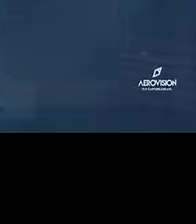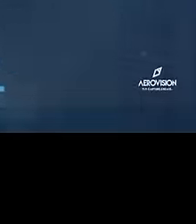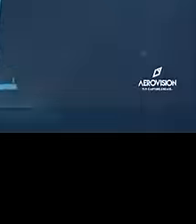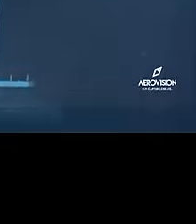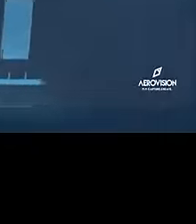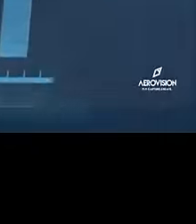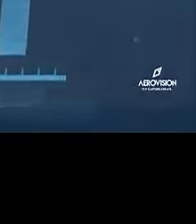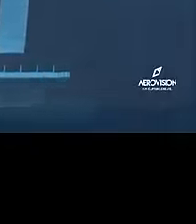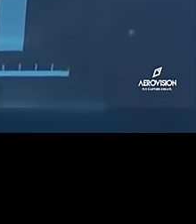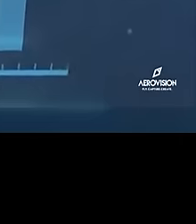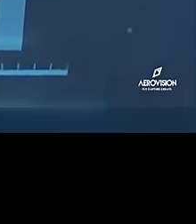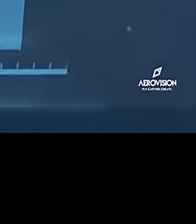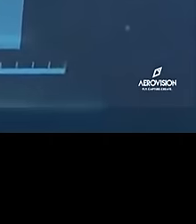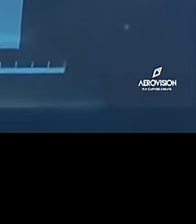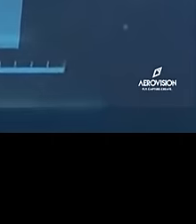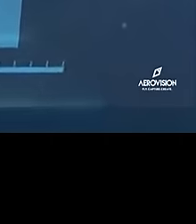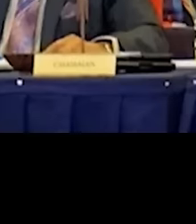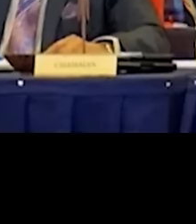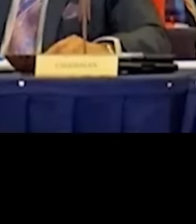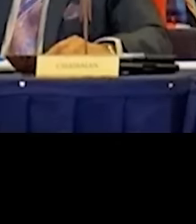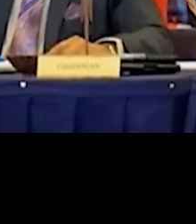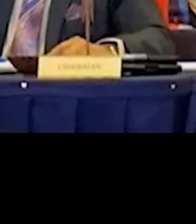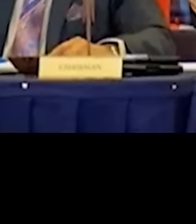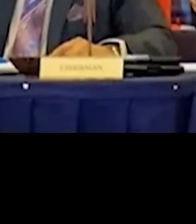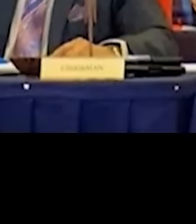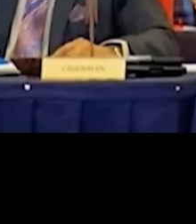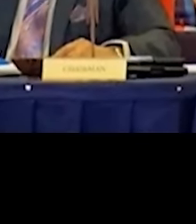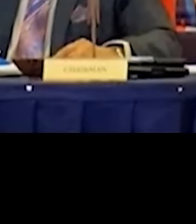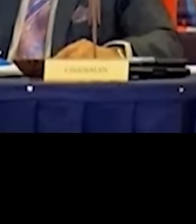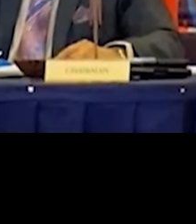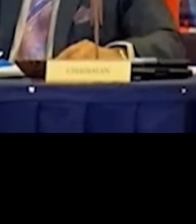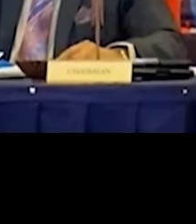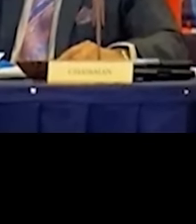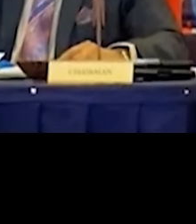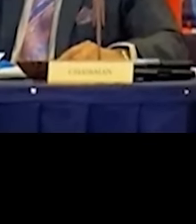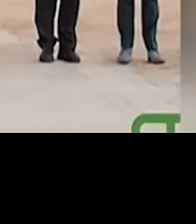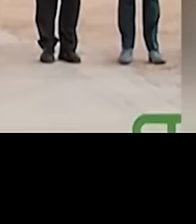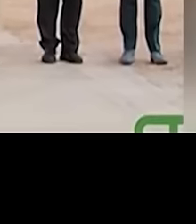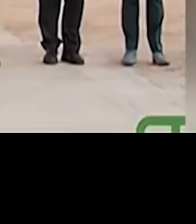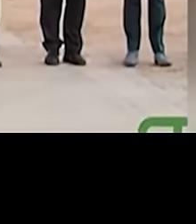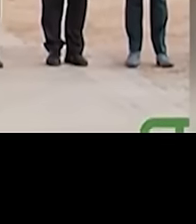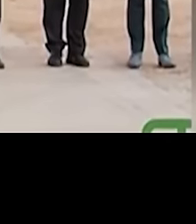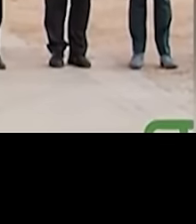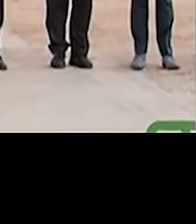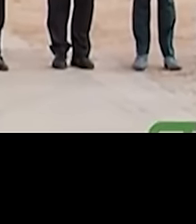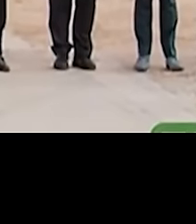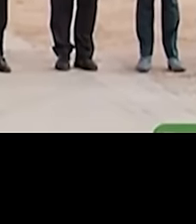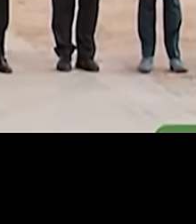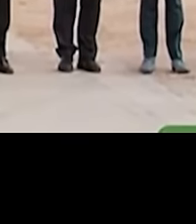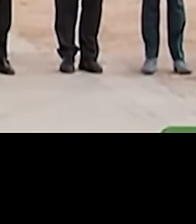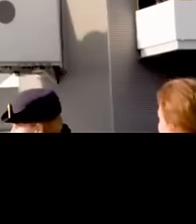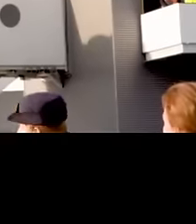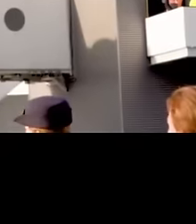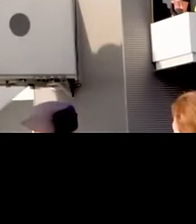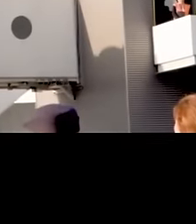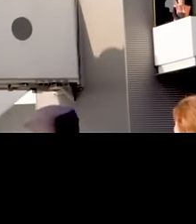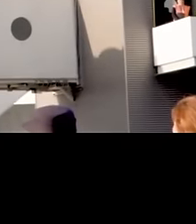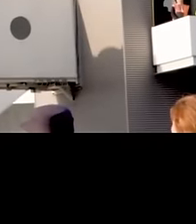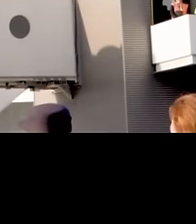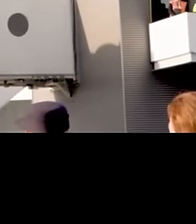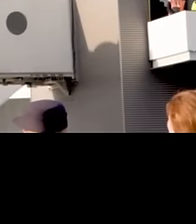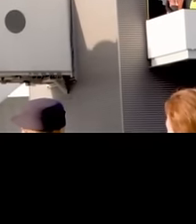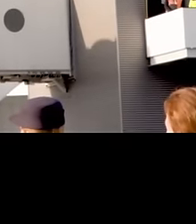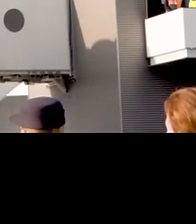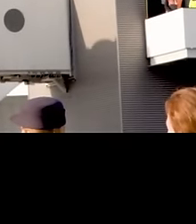zijn behaald en het buitenlands beleid heeft ervoor gezorgd dat de internationale reputatie van